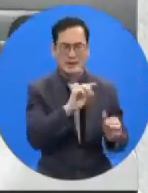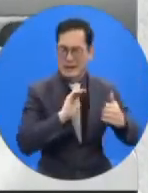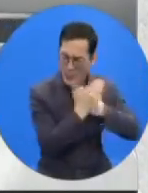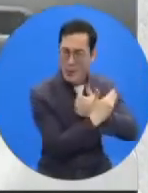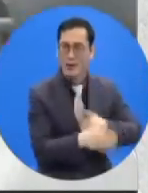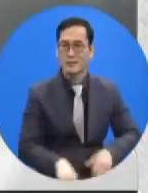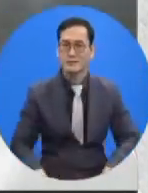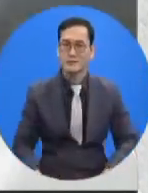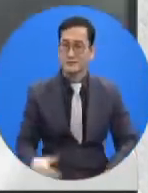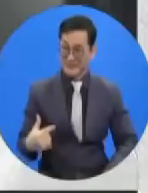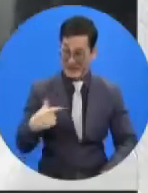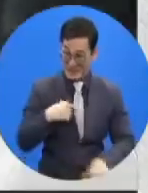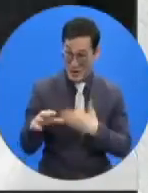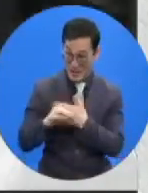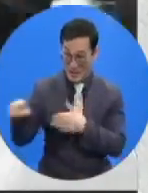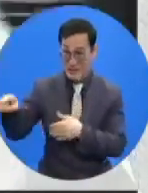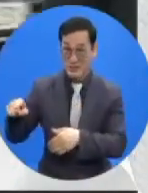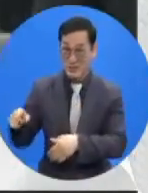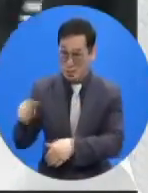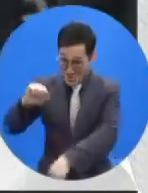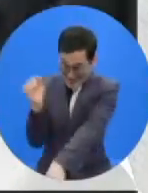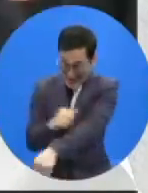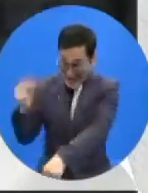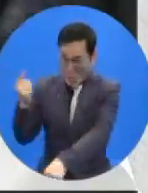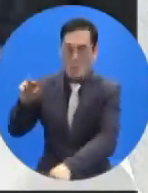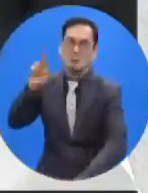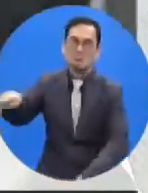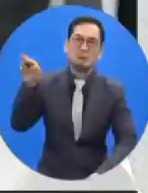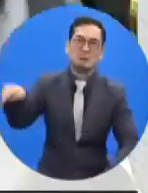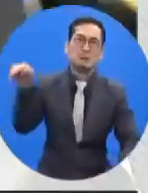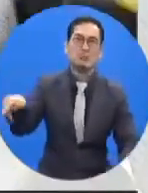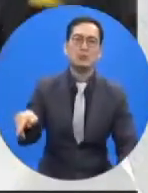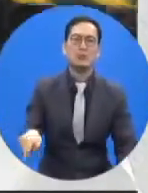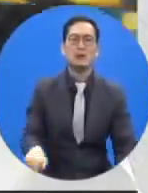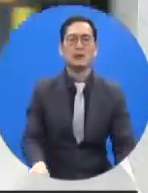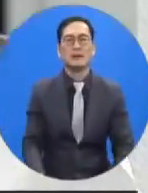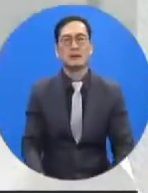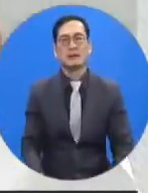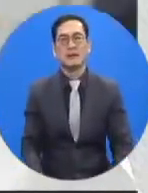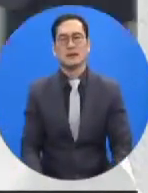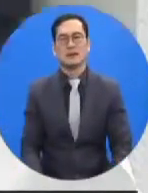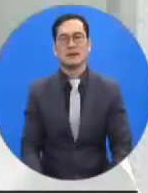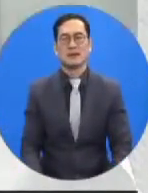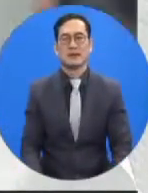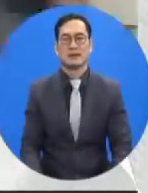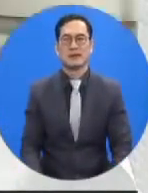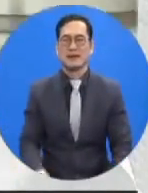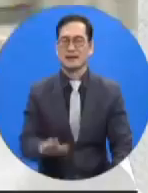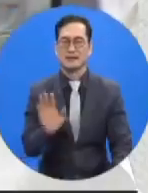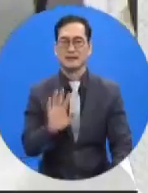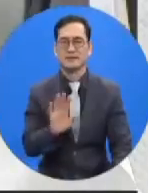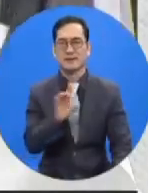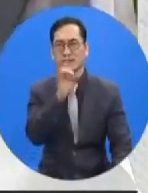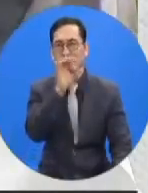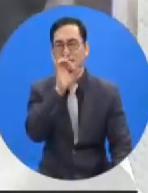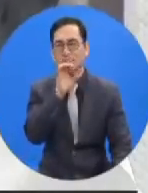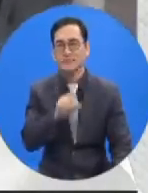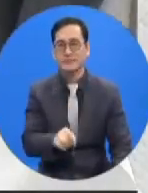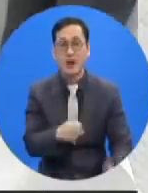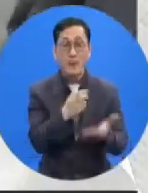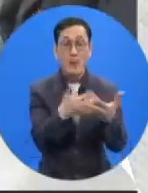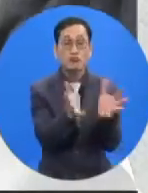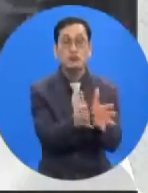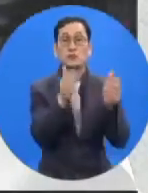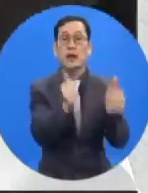다 싫고 뭘 해도 다 그냥 꼴보기 싫고 이게 정말 걱정스러운데 이게 다른 곳이 아니라 법무부 장관이라고 하는